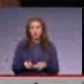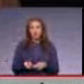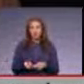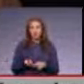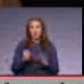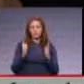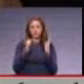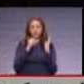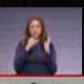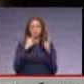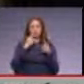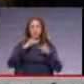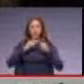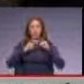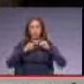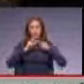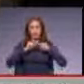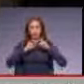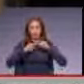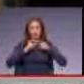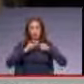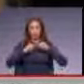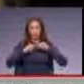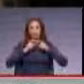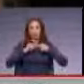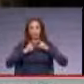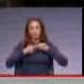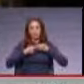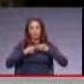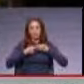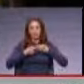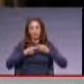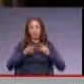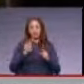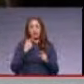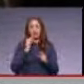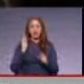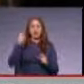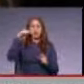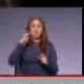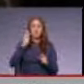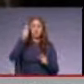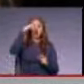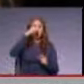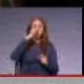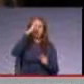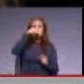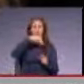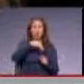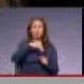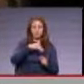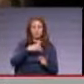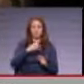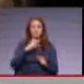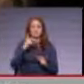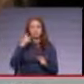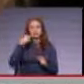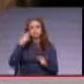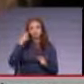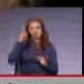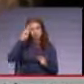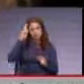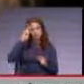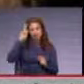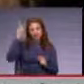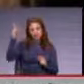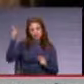ادوار. لا هنا دار المقطم، دار الرحمه في مدينه السلام. والله